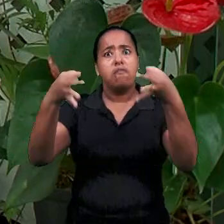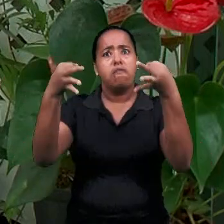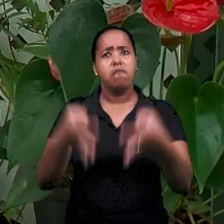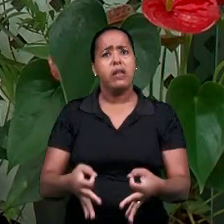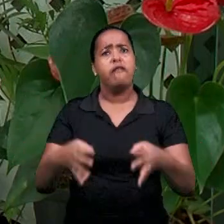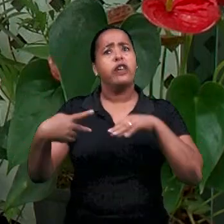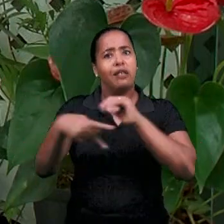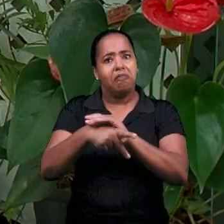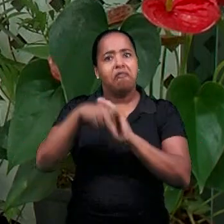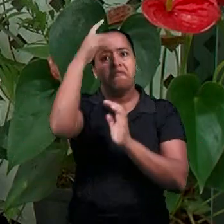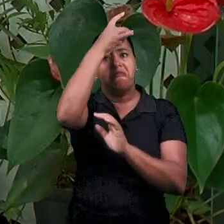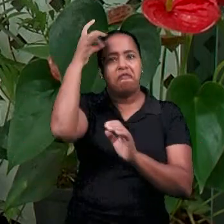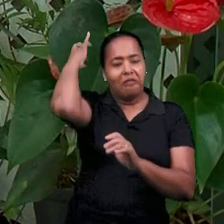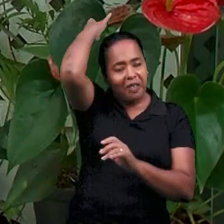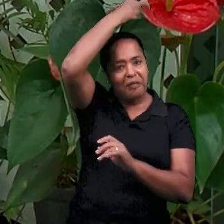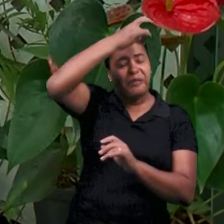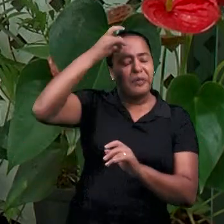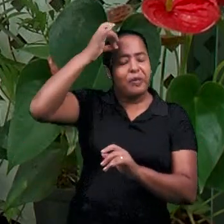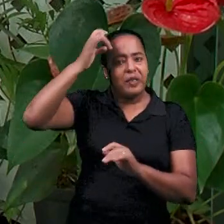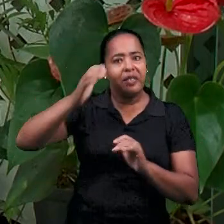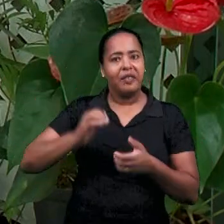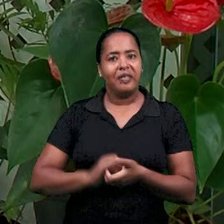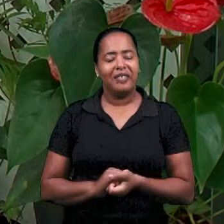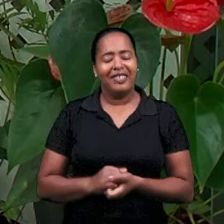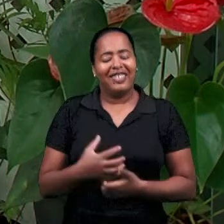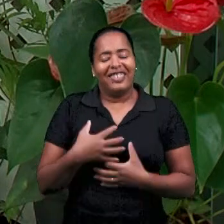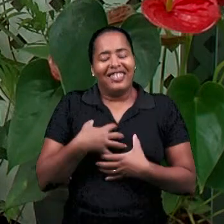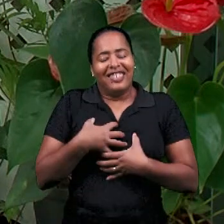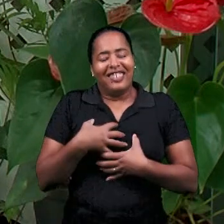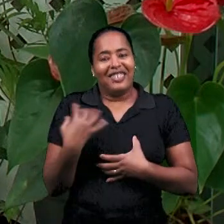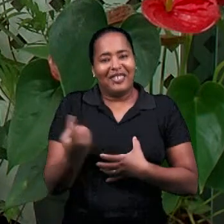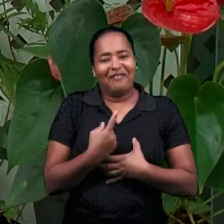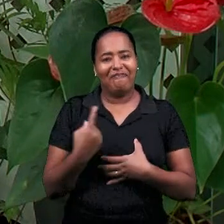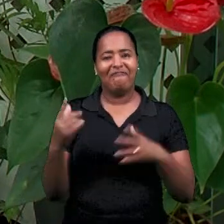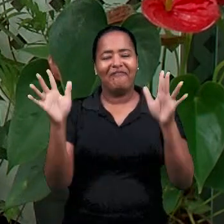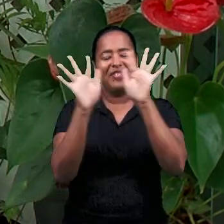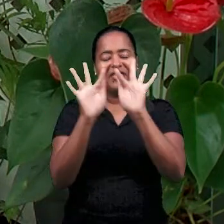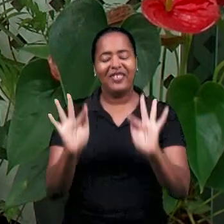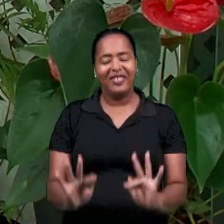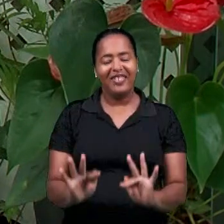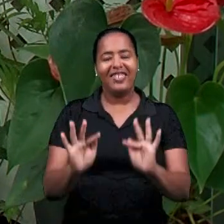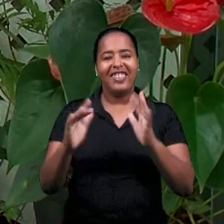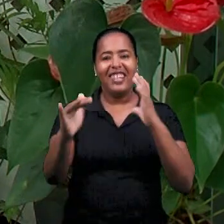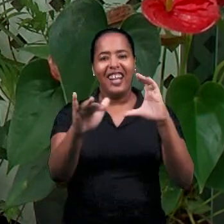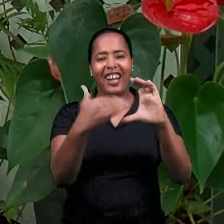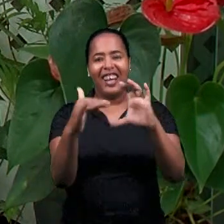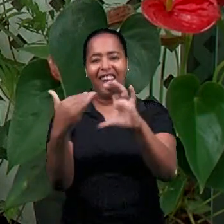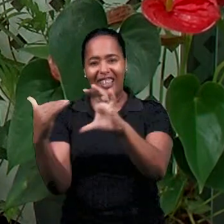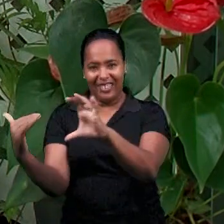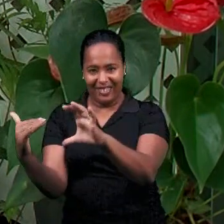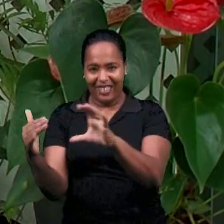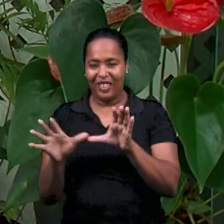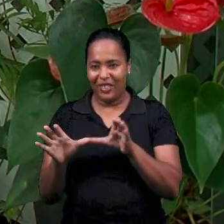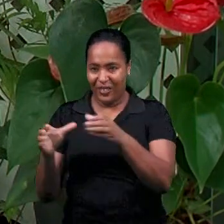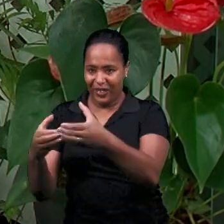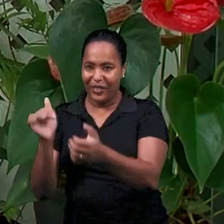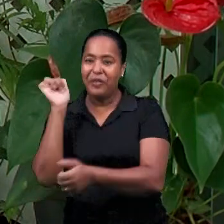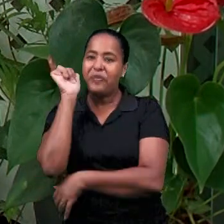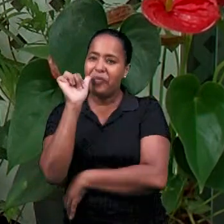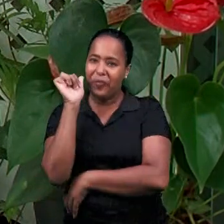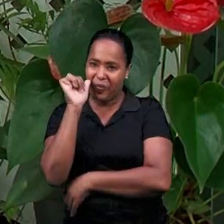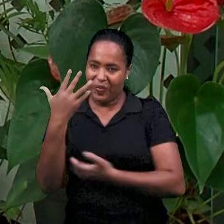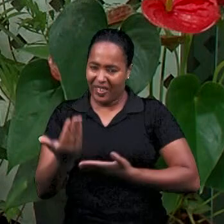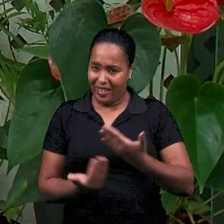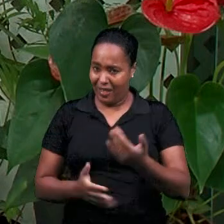opération extraordinaire du Saint-Esprit. Nous sommes ici heureux avec la participation des